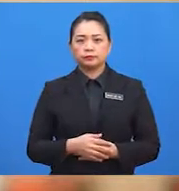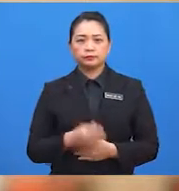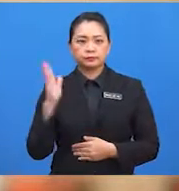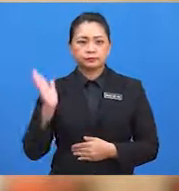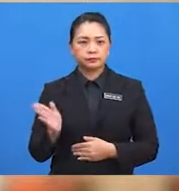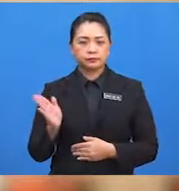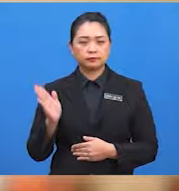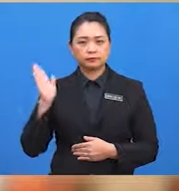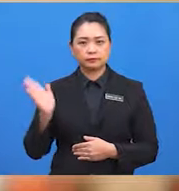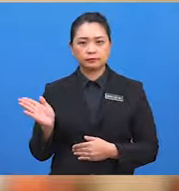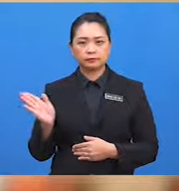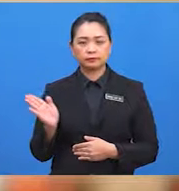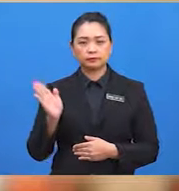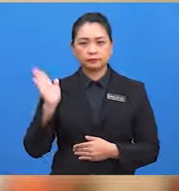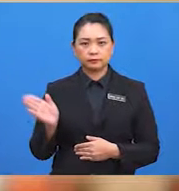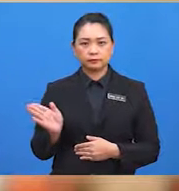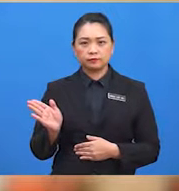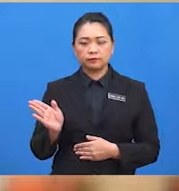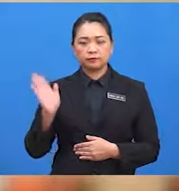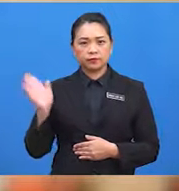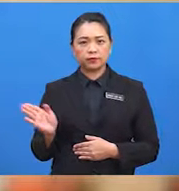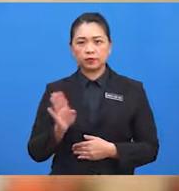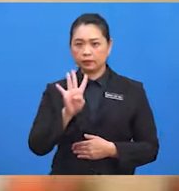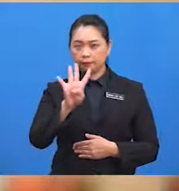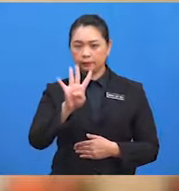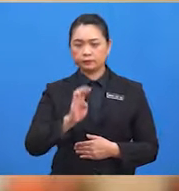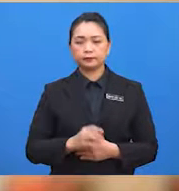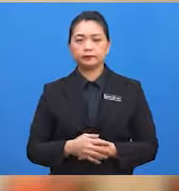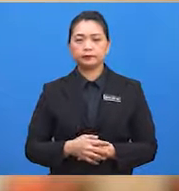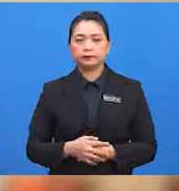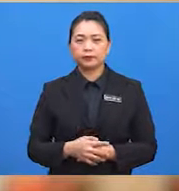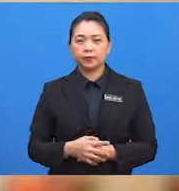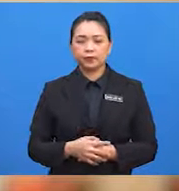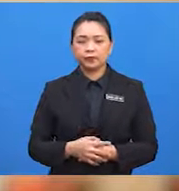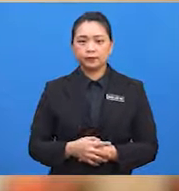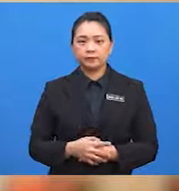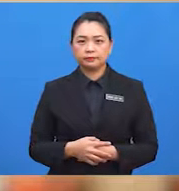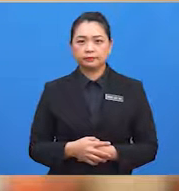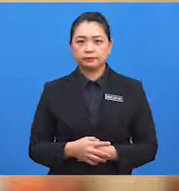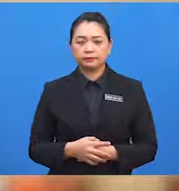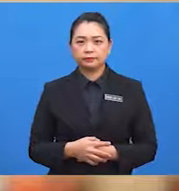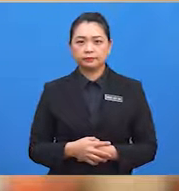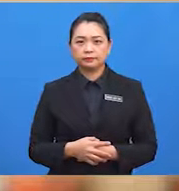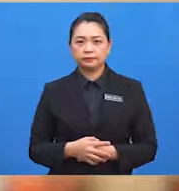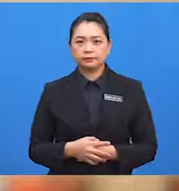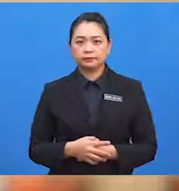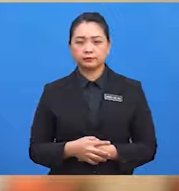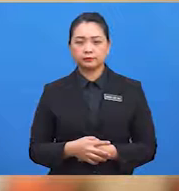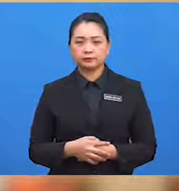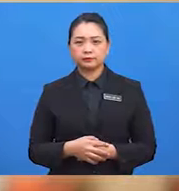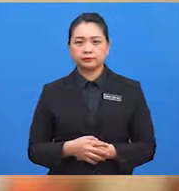Mesopotamia, tamadun Mesir Purba, tamadun Indus dan tamadun Huanghe atau